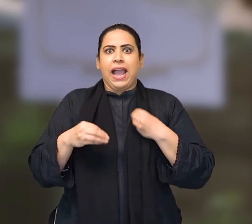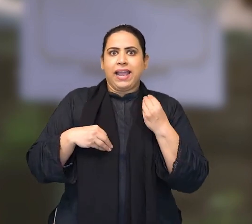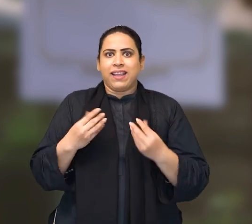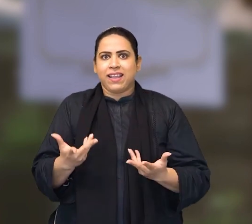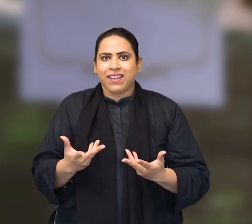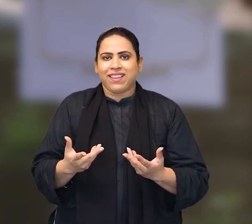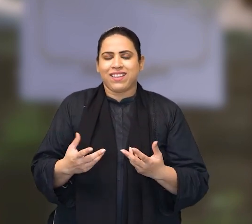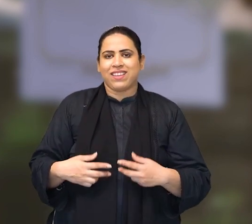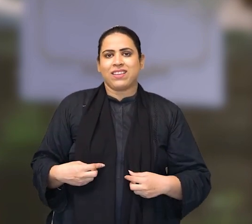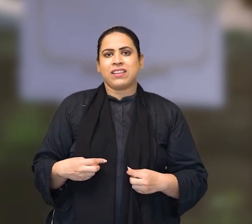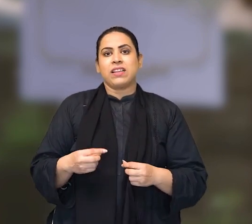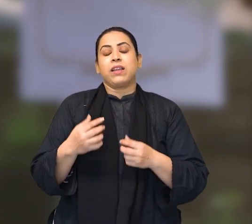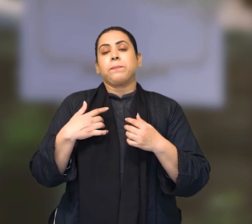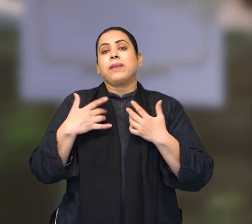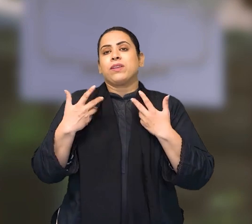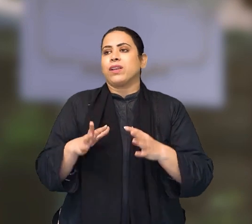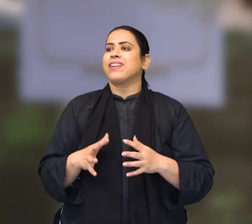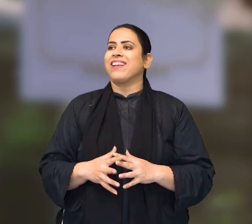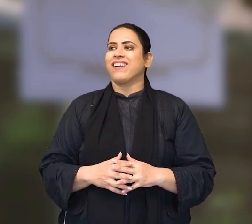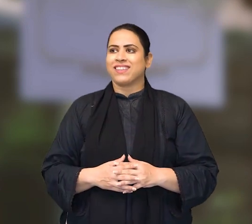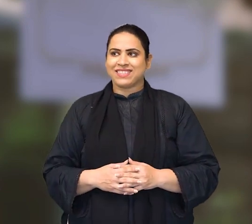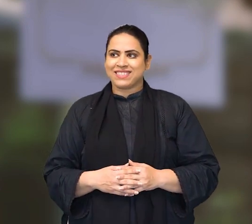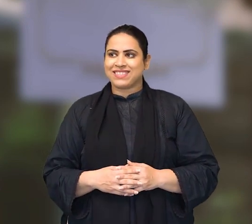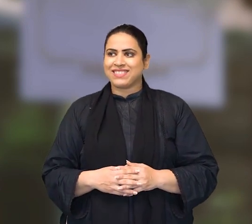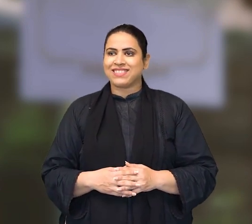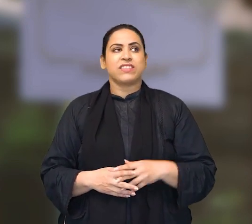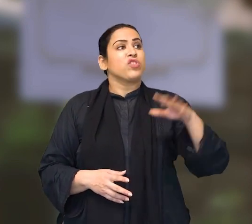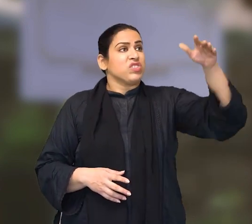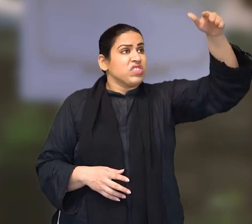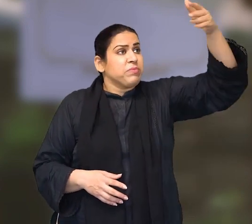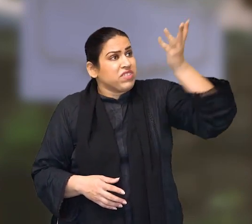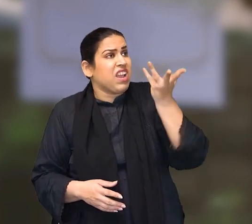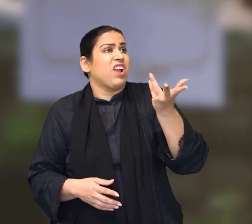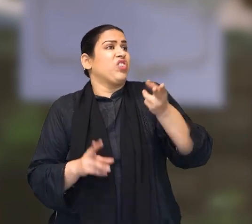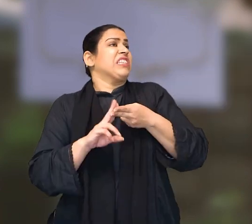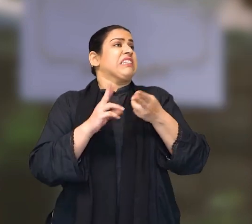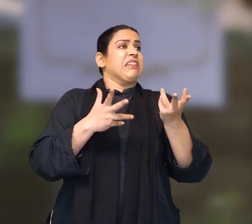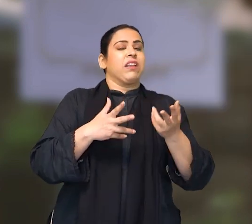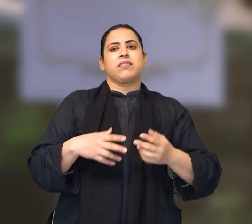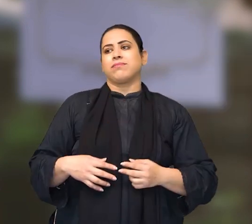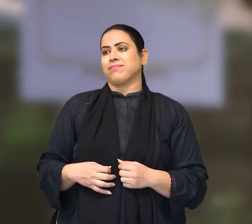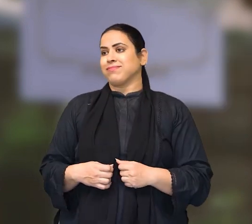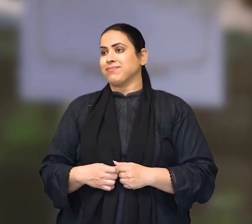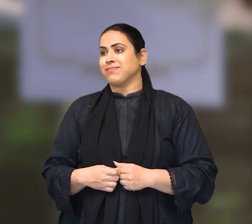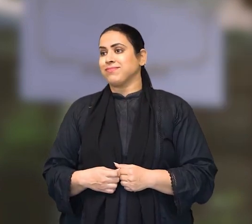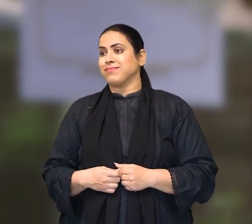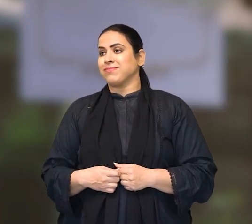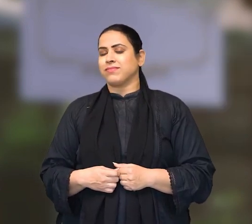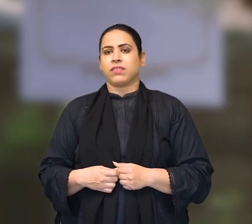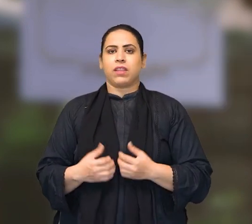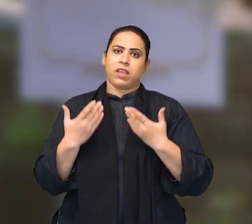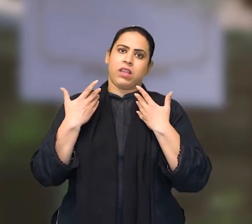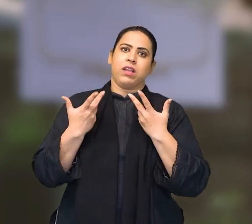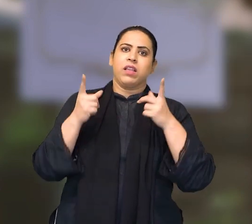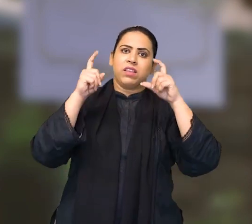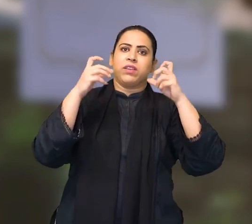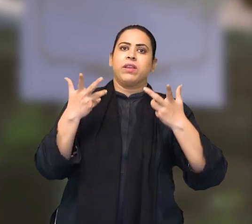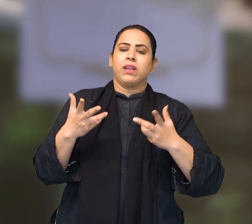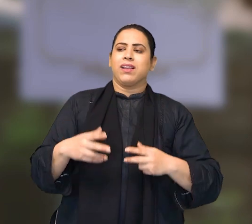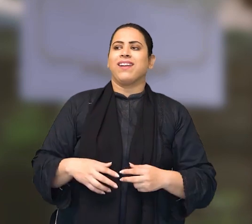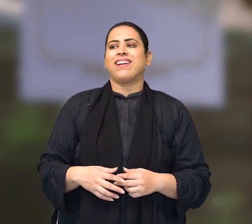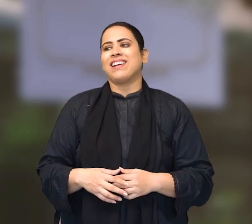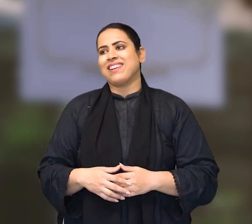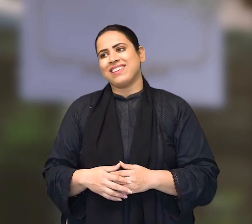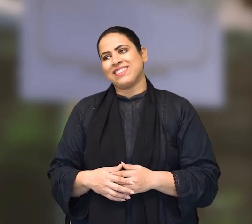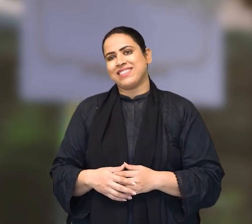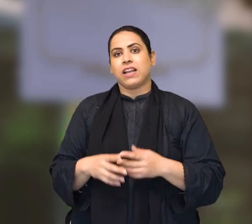because end of the day जब मैं when I'm gonna like watch something, when I'm gonna take pictures, so I don't wanna remember bad memories. I don't wanna remember कि ये हो गया